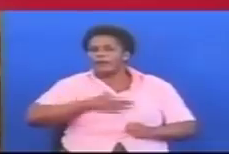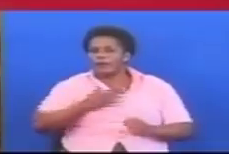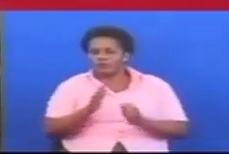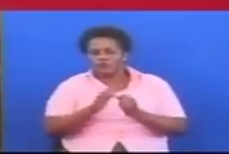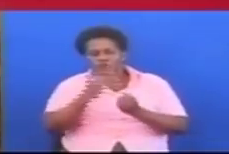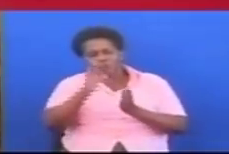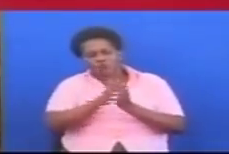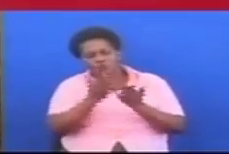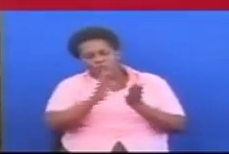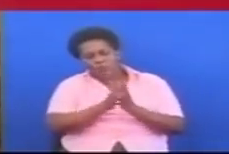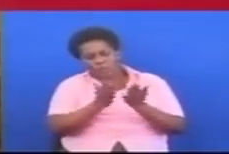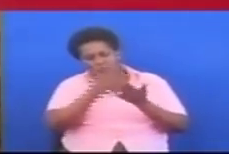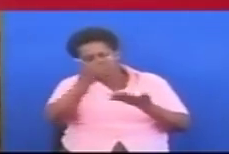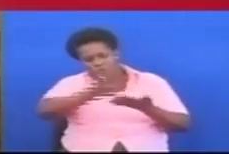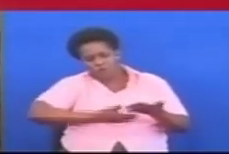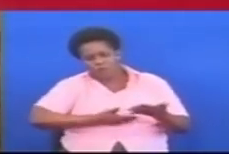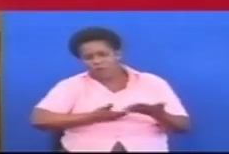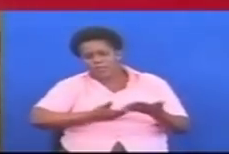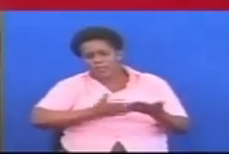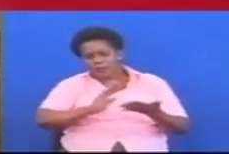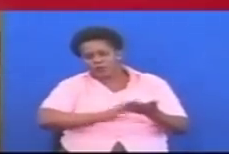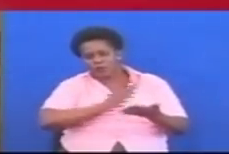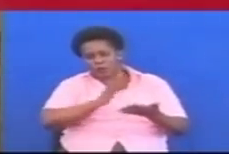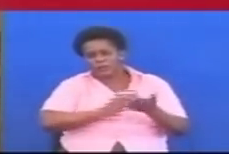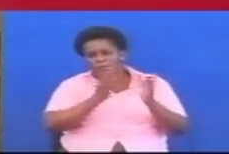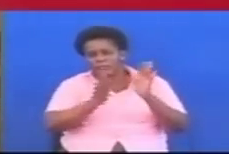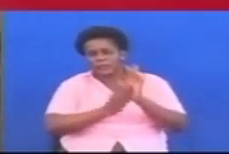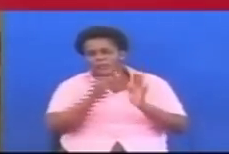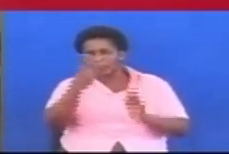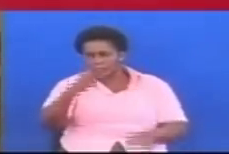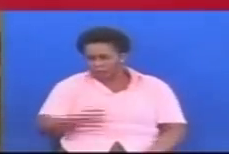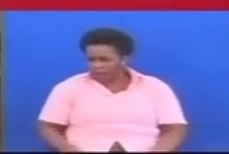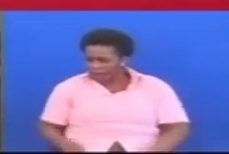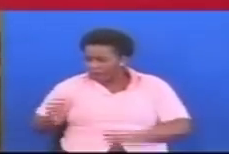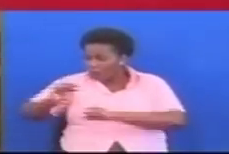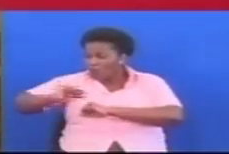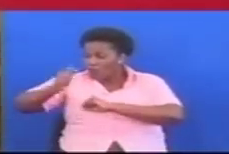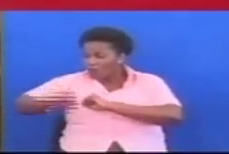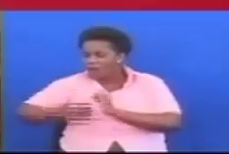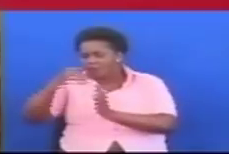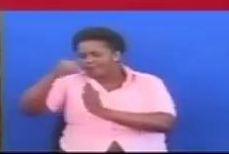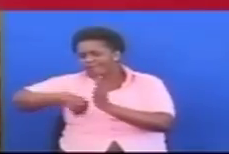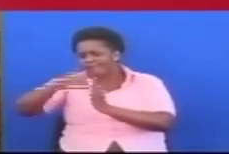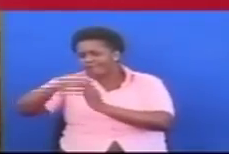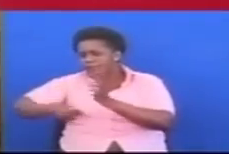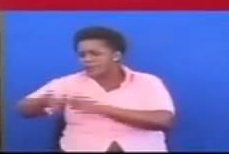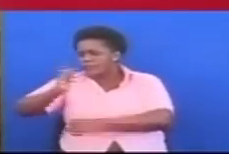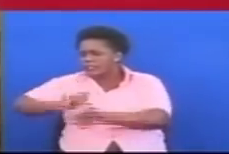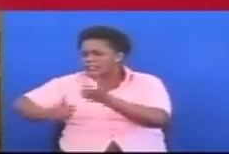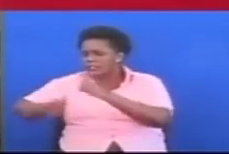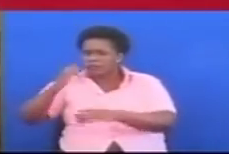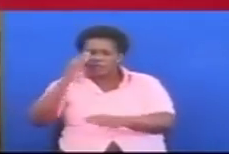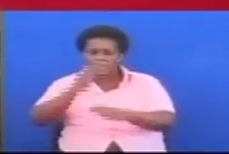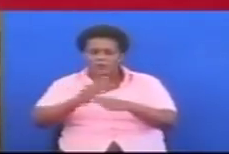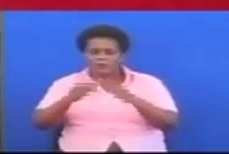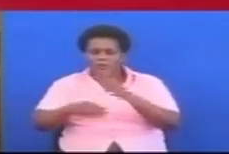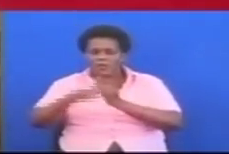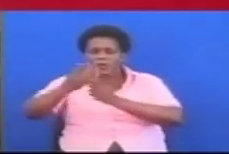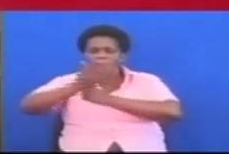wa 93. Wakala wa uchimbaji visima na ujenzi wa mabwawa. Mheshimiwa Mwenyekiti, katika mwaka